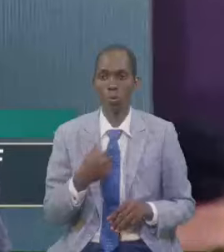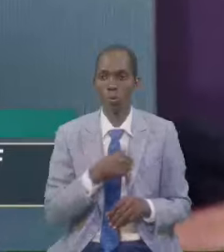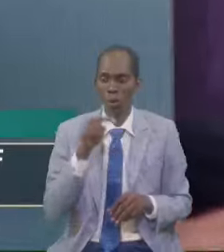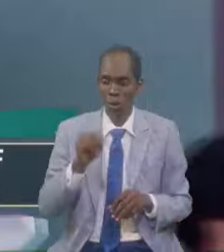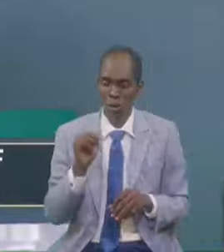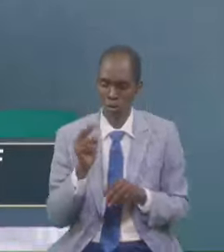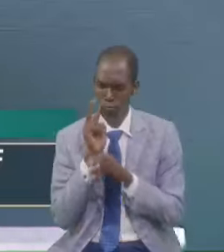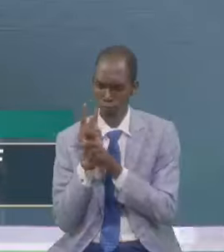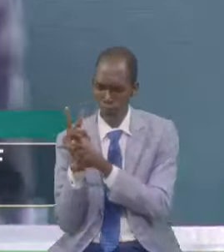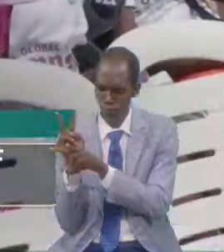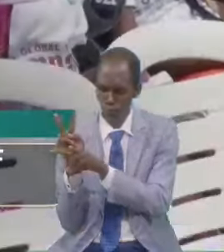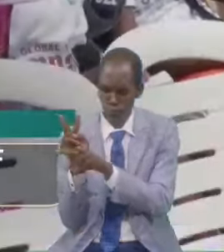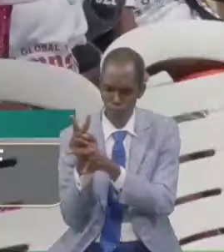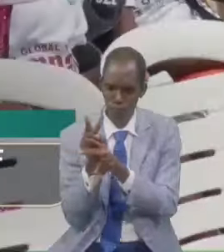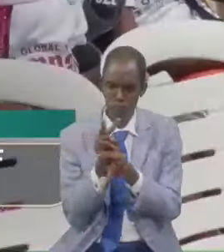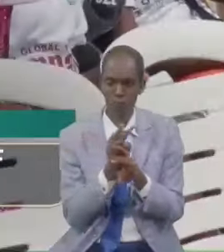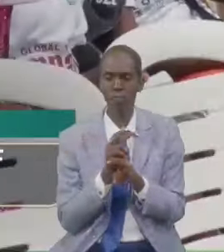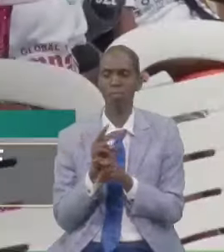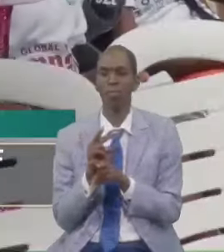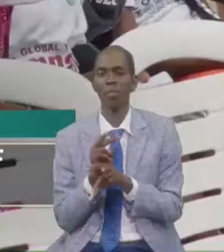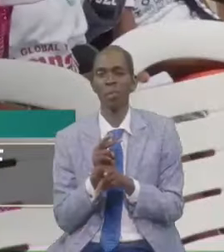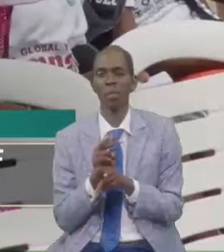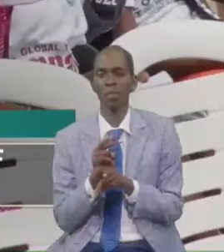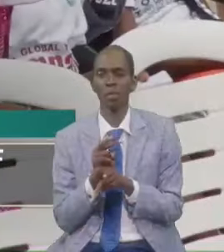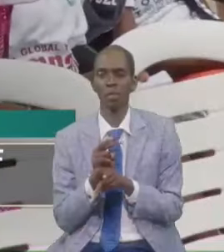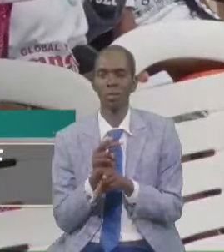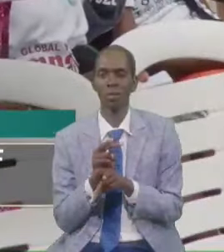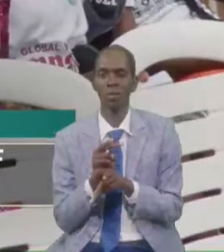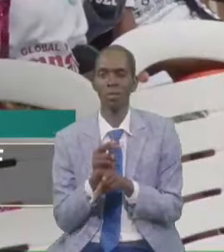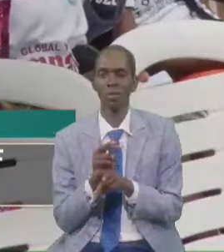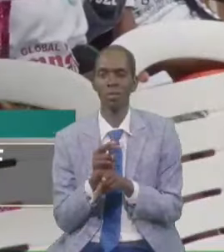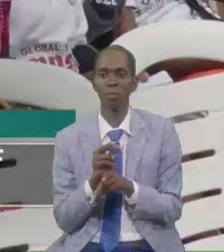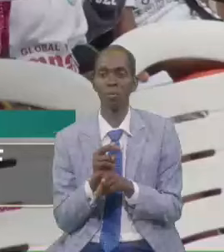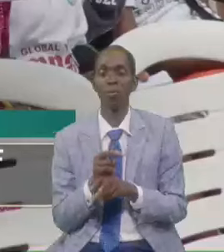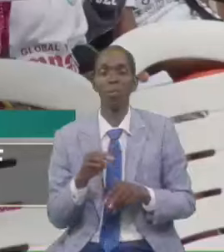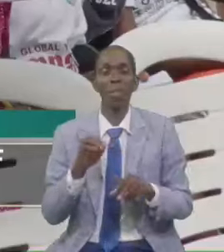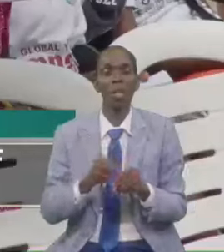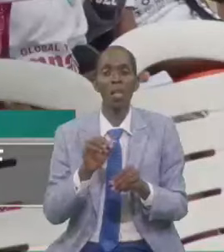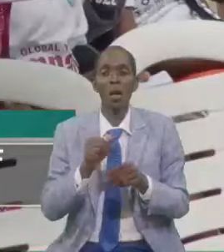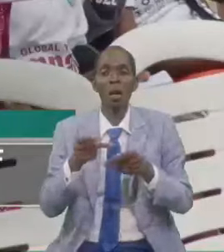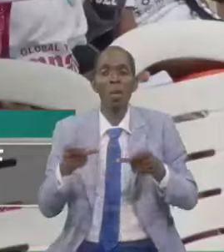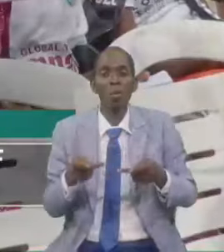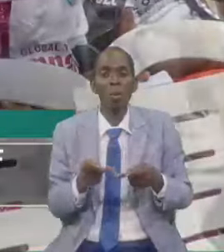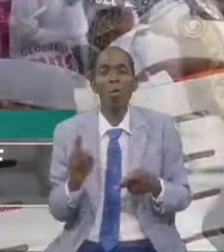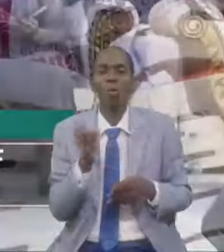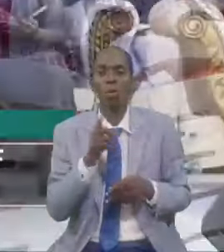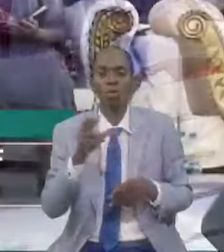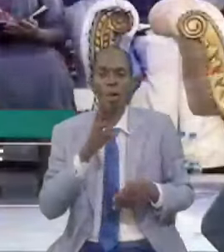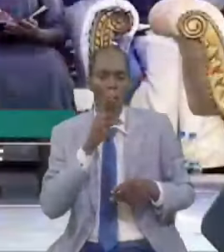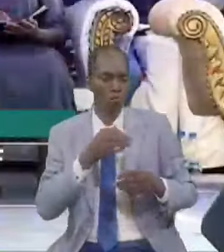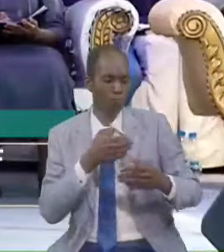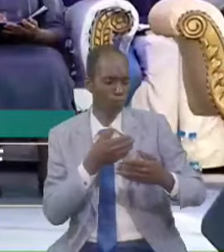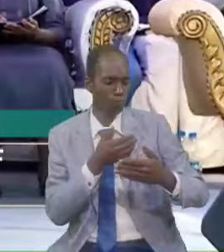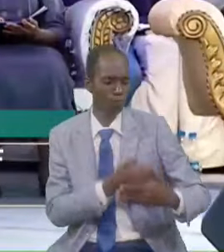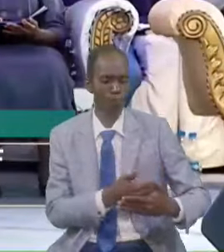యొక్క మెలకువగా ఉండడం, మంకుగా ఉండకపోవడం అనేది లక్షణం. In a place you are surrounded with people who wants to influence your